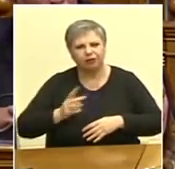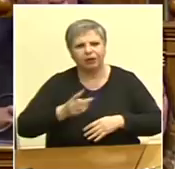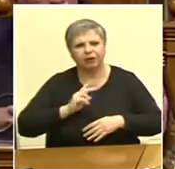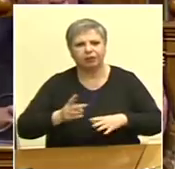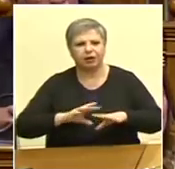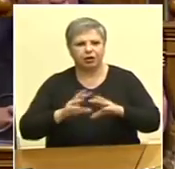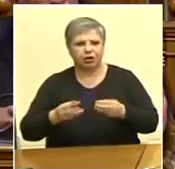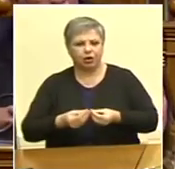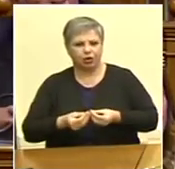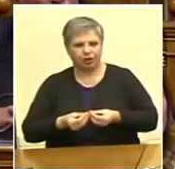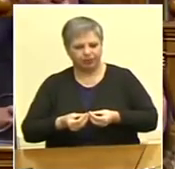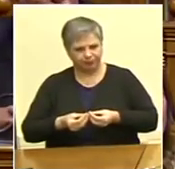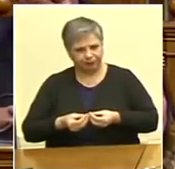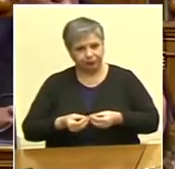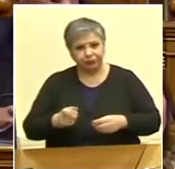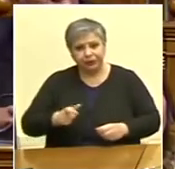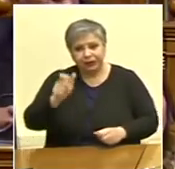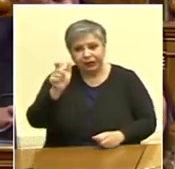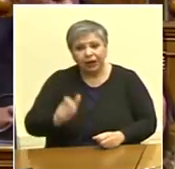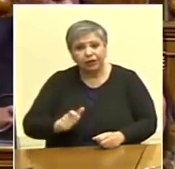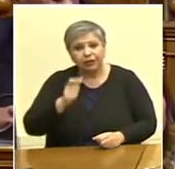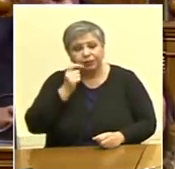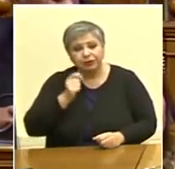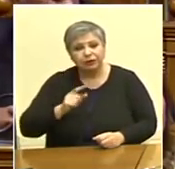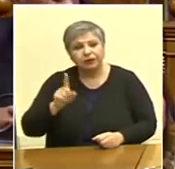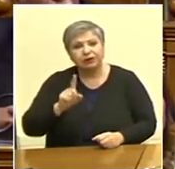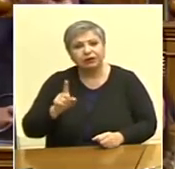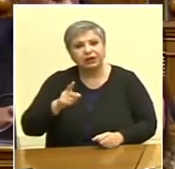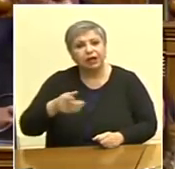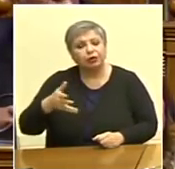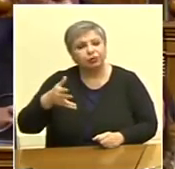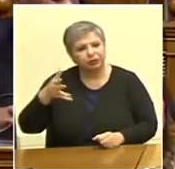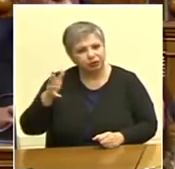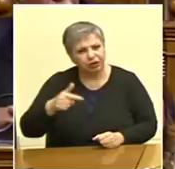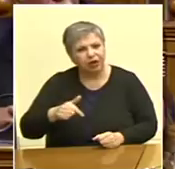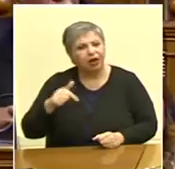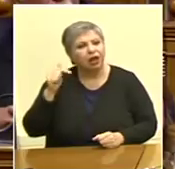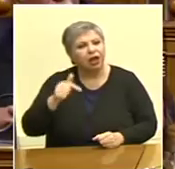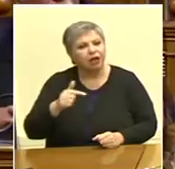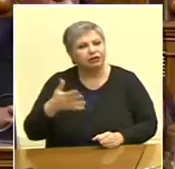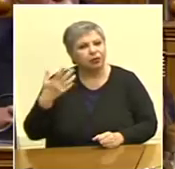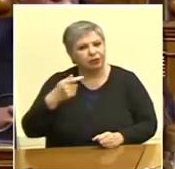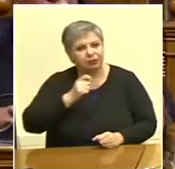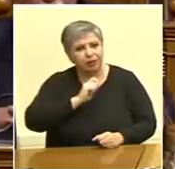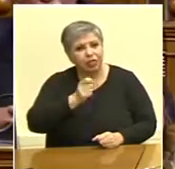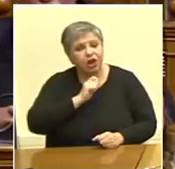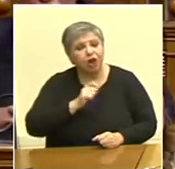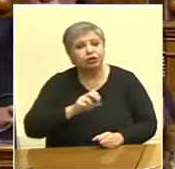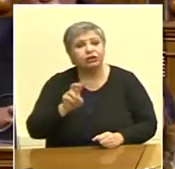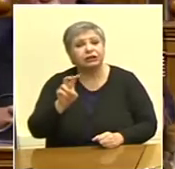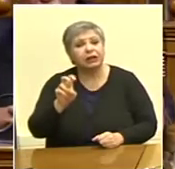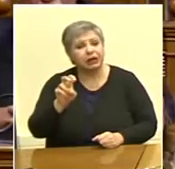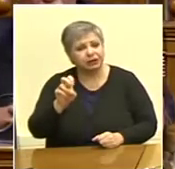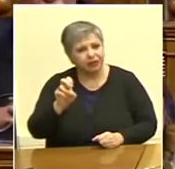Καταρχάς, κύριε Μητσοτάκη, εσείς μου διαβάσατε εδώ και τις δηλώσεις του κυρίου Χατζηδάκη στη συνεδρίαση στην οποία ήταν παρόν